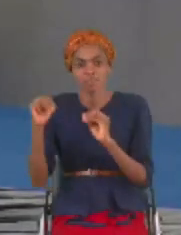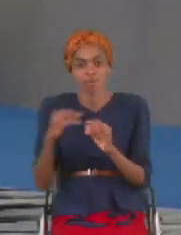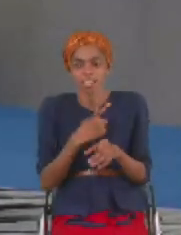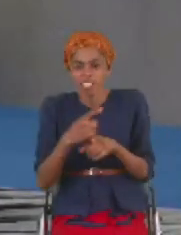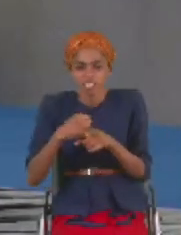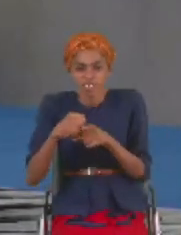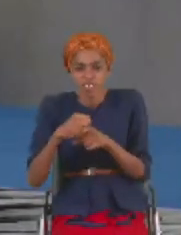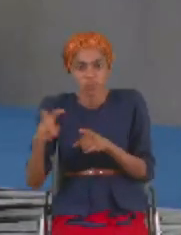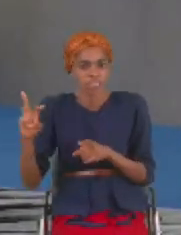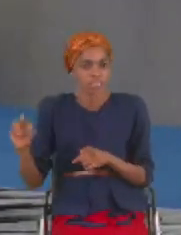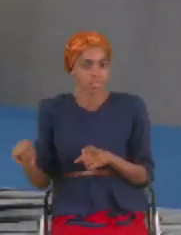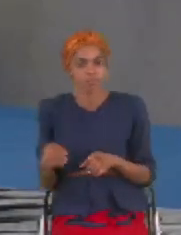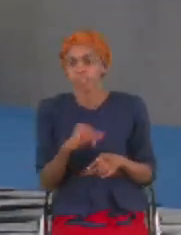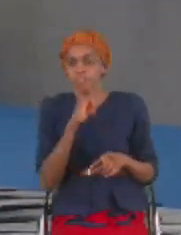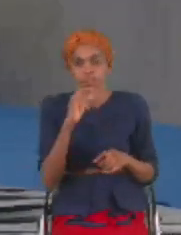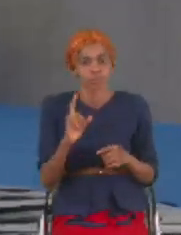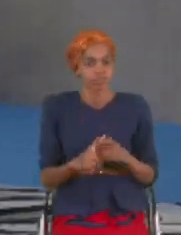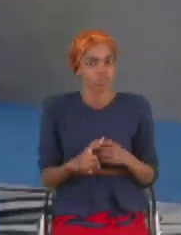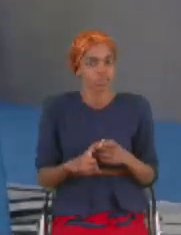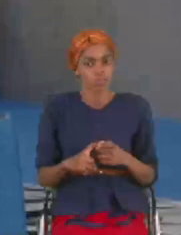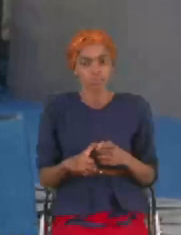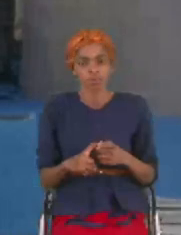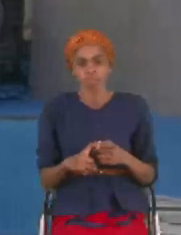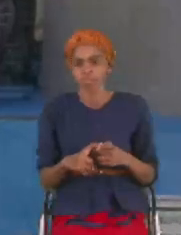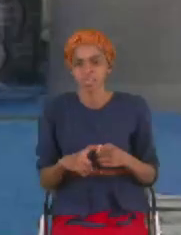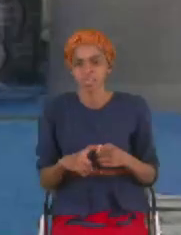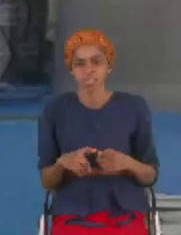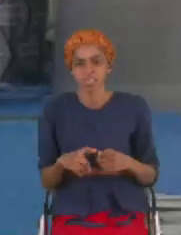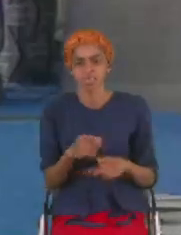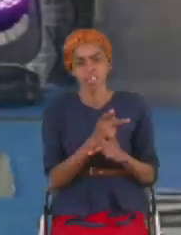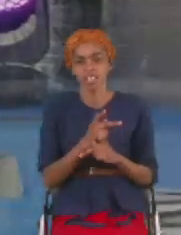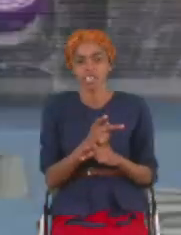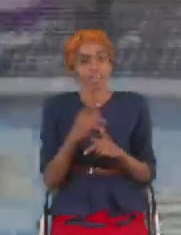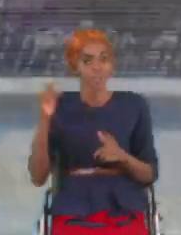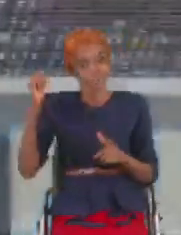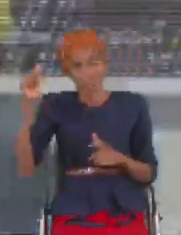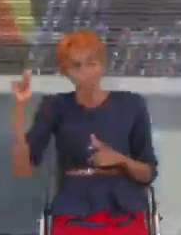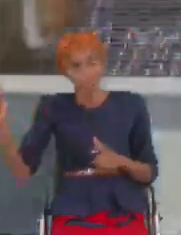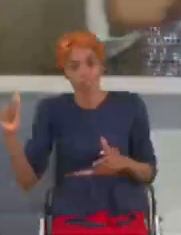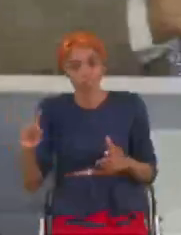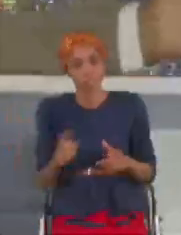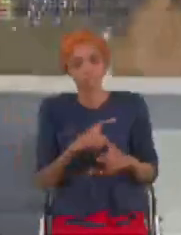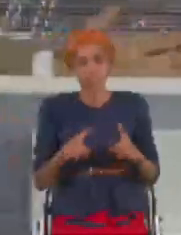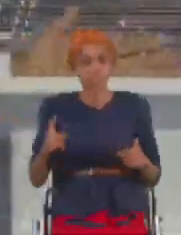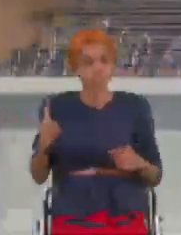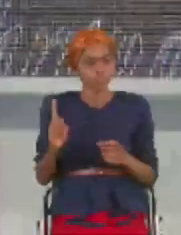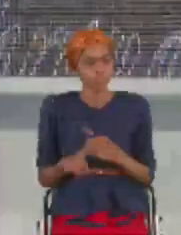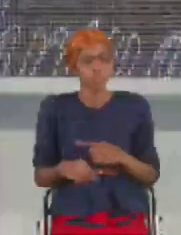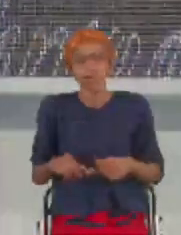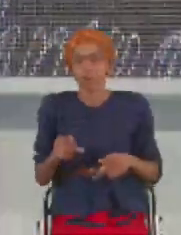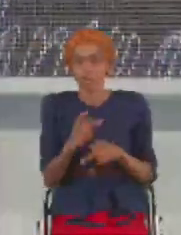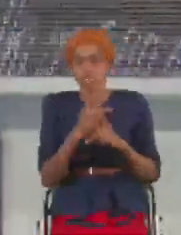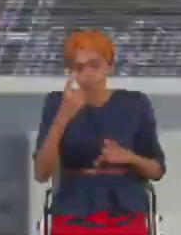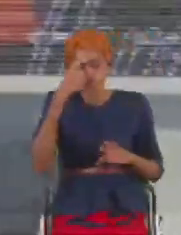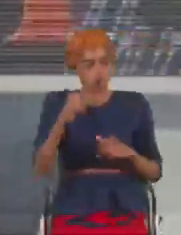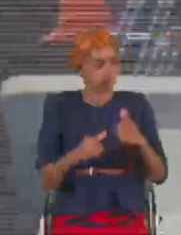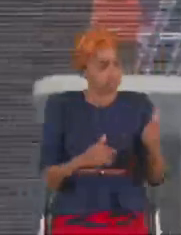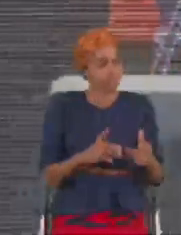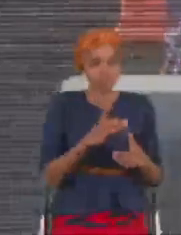en le formant pas pour pas pousse-pousse soucier de lui seul peut être sous